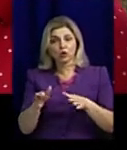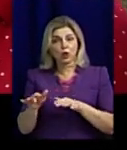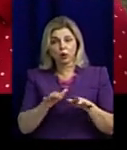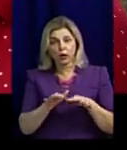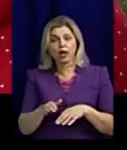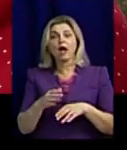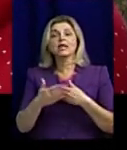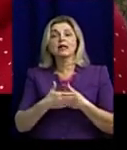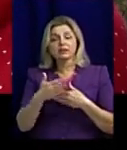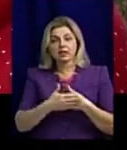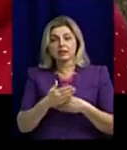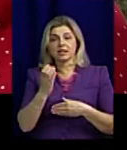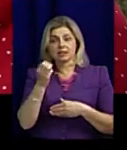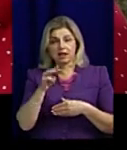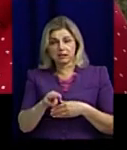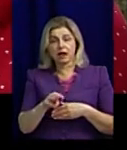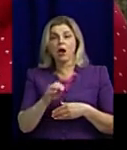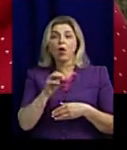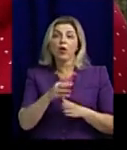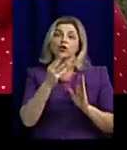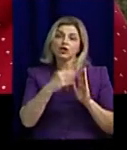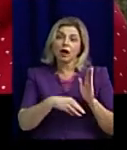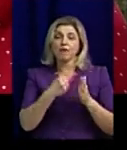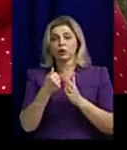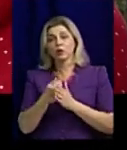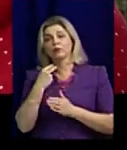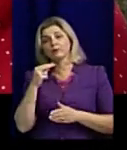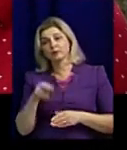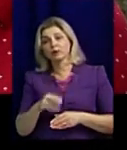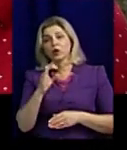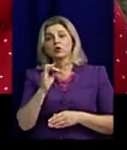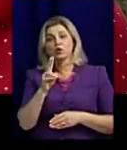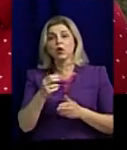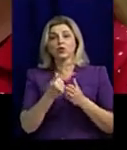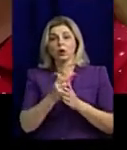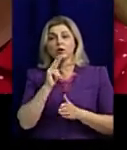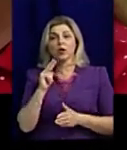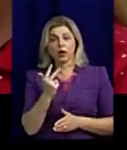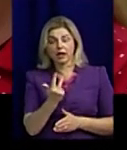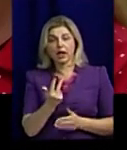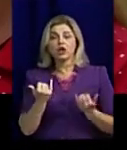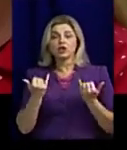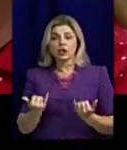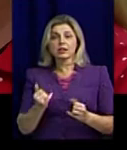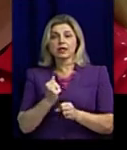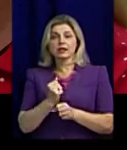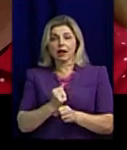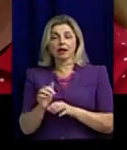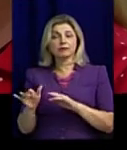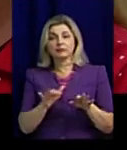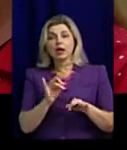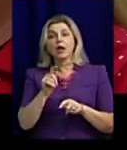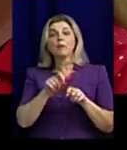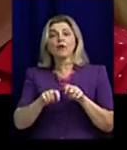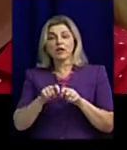Санкція статті передбачає від накладення штрафу до обмеження волі сроком до 3 років. Наразі проводиться перевірка,